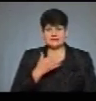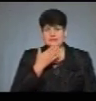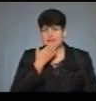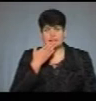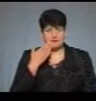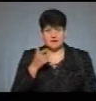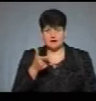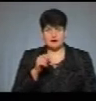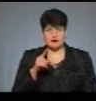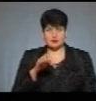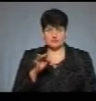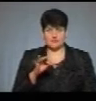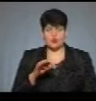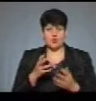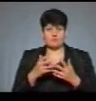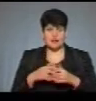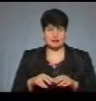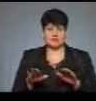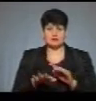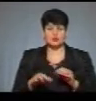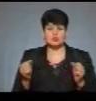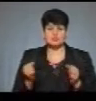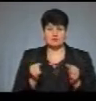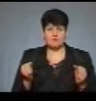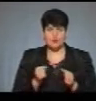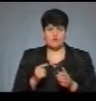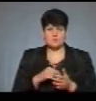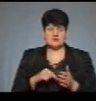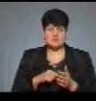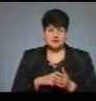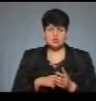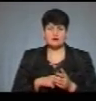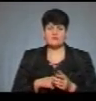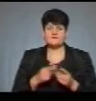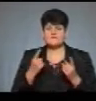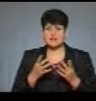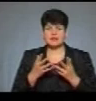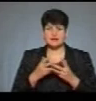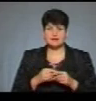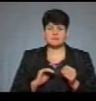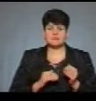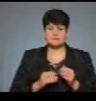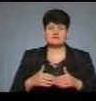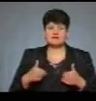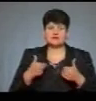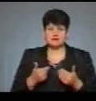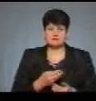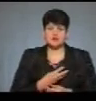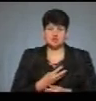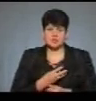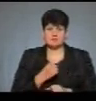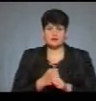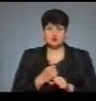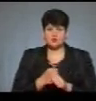ніякого газового обладнання на території зимового містечка, хоча дуже велика кількість підприємців зверталася з бажанням